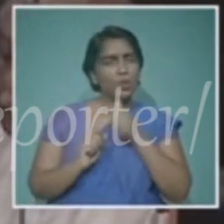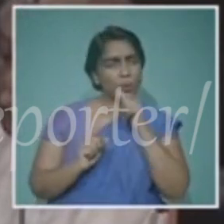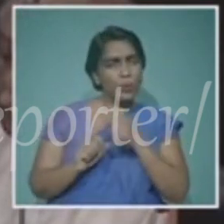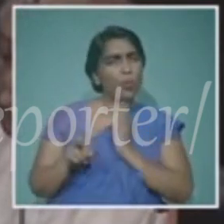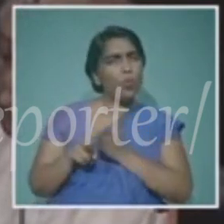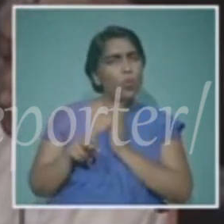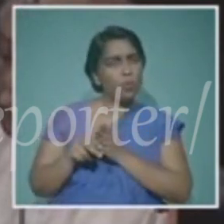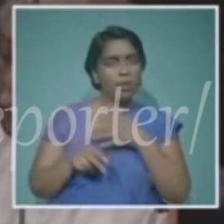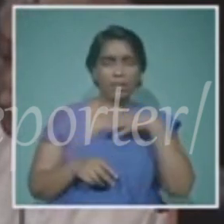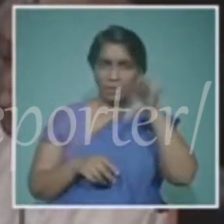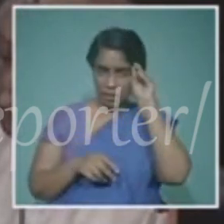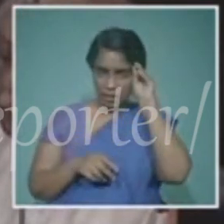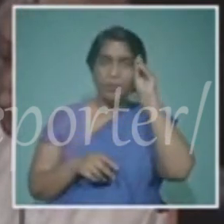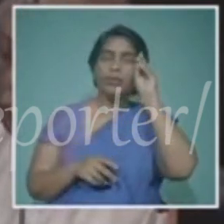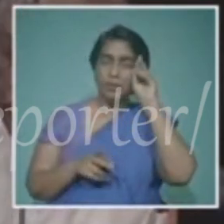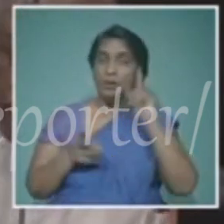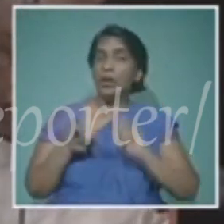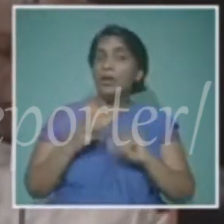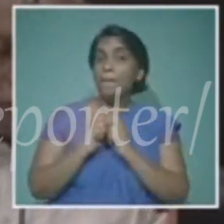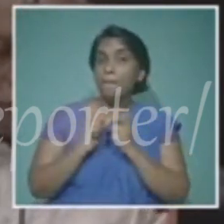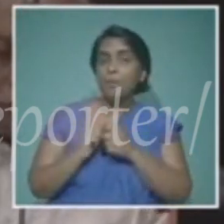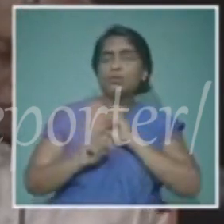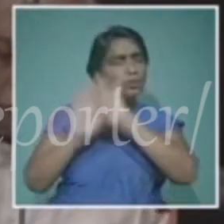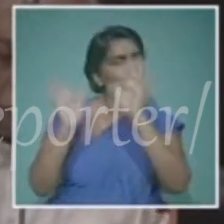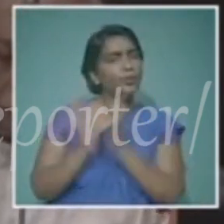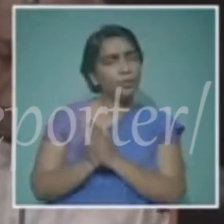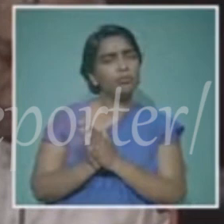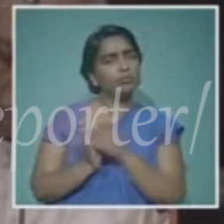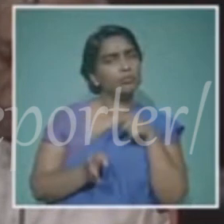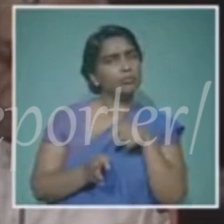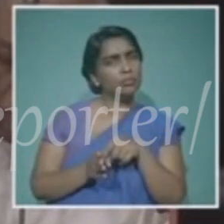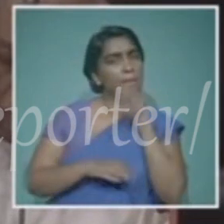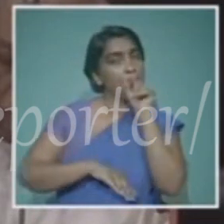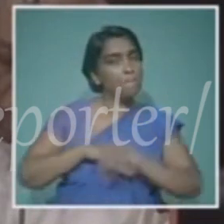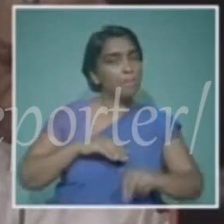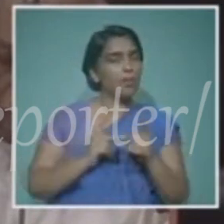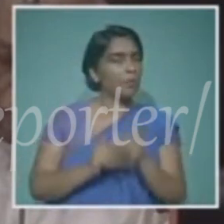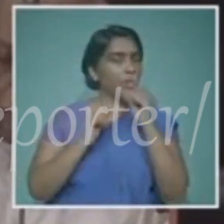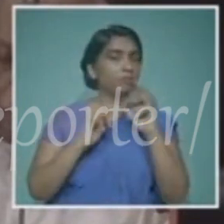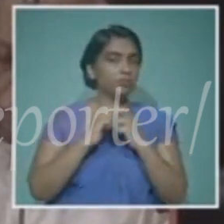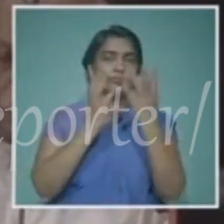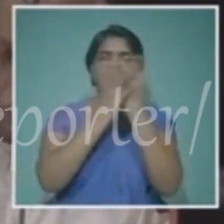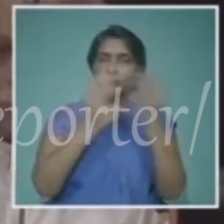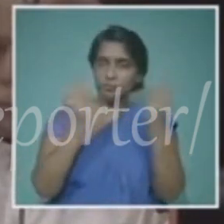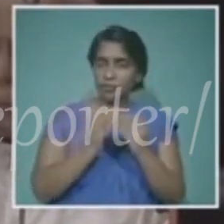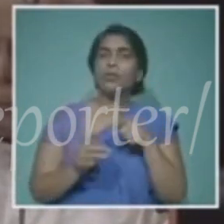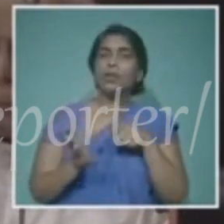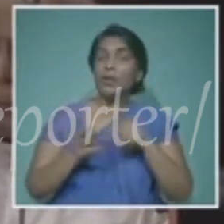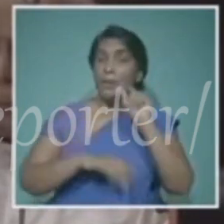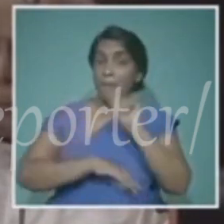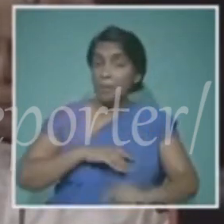ස්වරූපය අවබෝධ කර ගැනීම, ගැටලුව සමස්තයක් ලෙසගෙන සැලැස්මක් අනුව විසඳුම් සෙවීම, සෑම